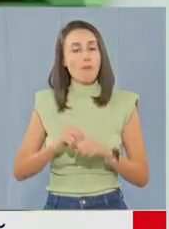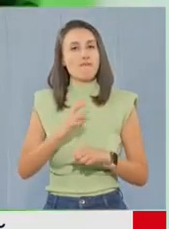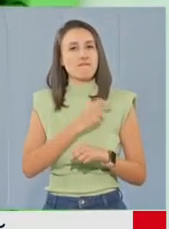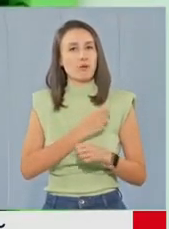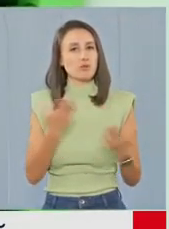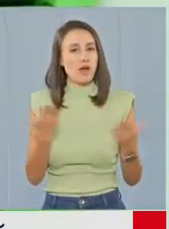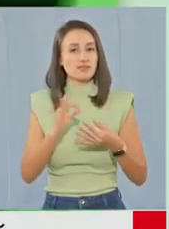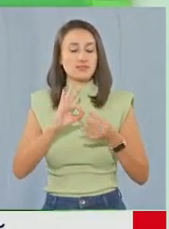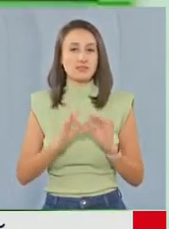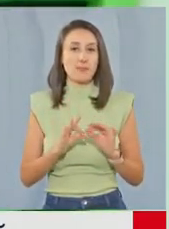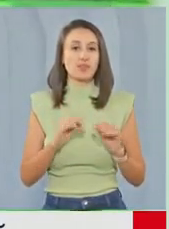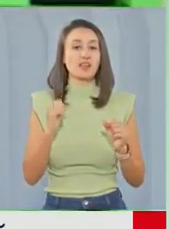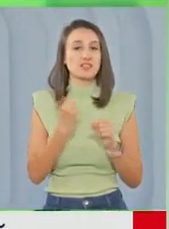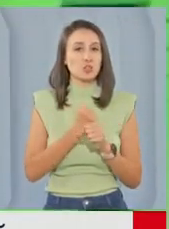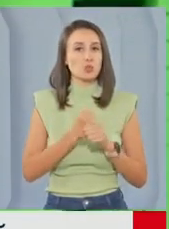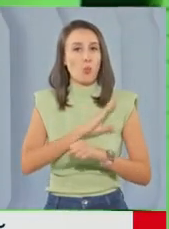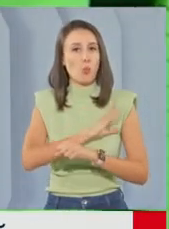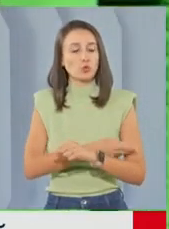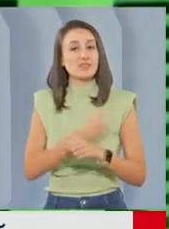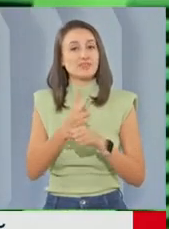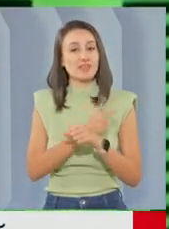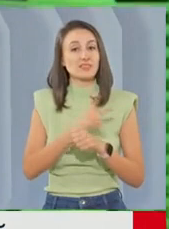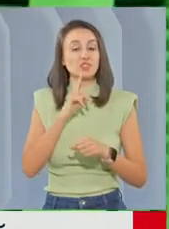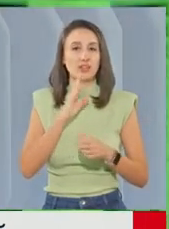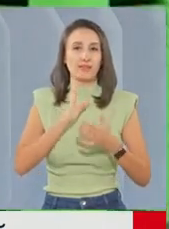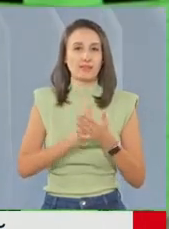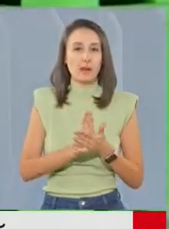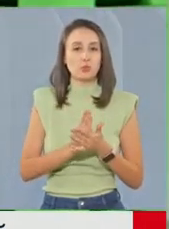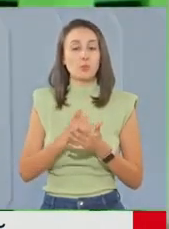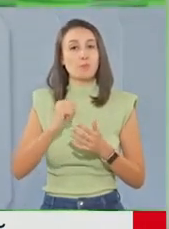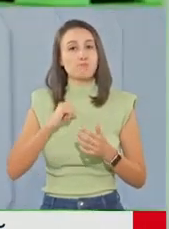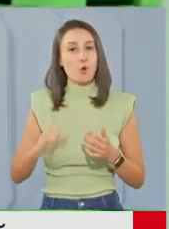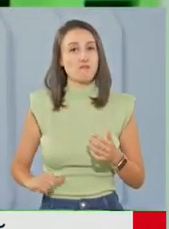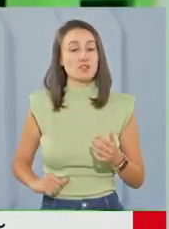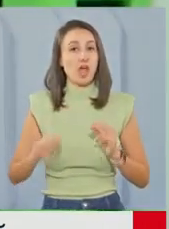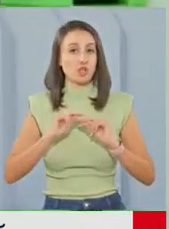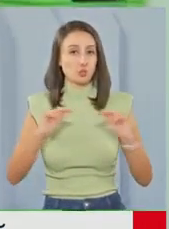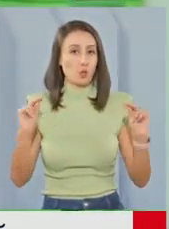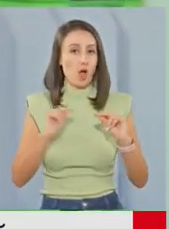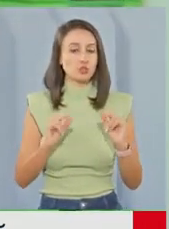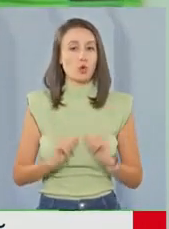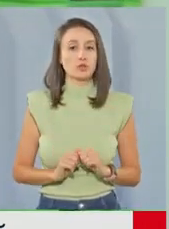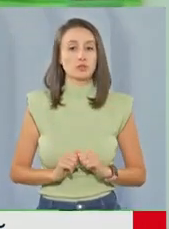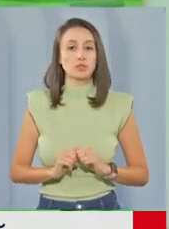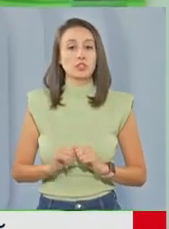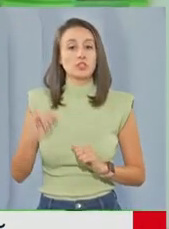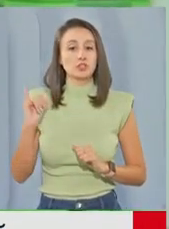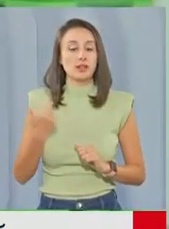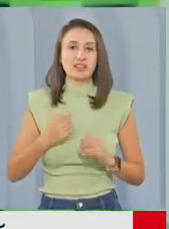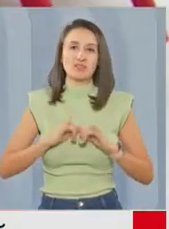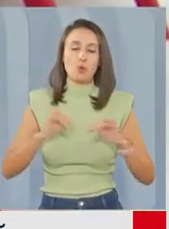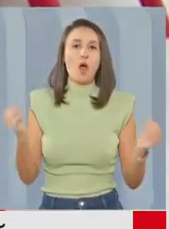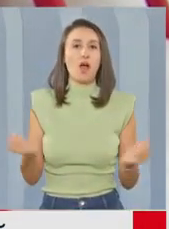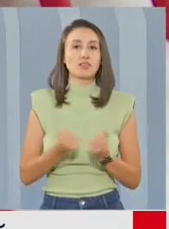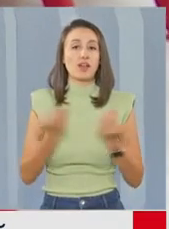funcție care implică exercițiul autorității de stat precum și dreptul de a exercita profesia de educator puericultor și de a desfășura o